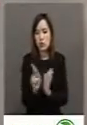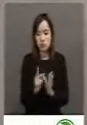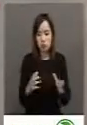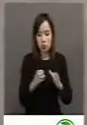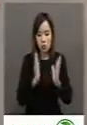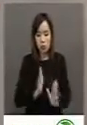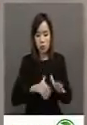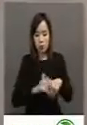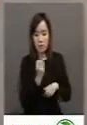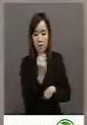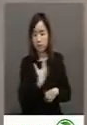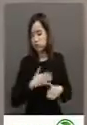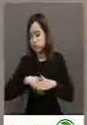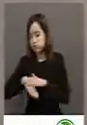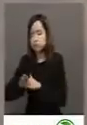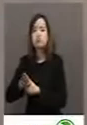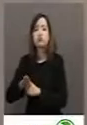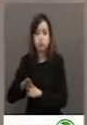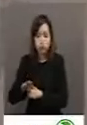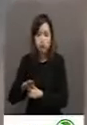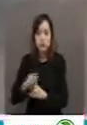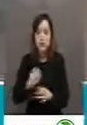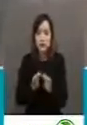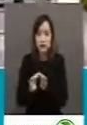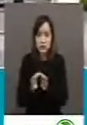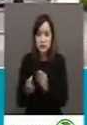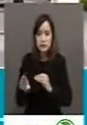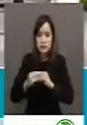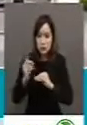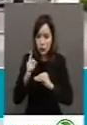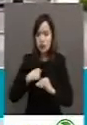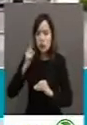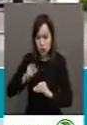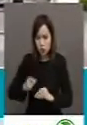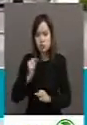หนีความผิดค่ะแล้วก็ชี้แจงเพิ่มเติมนะคะว่าเจ้าหน้าที่บ้านเมืองเนี่ยก็จำเป็